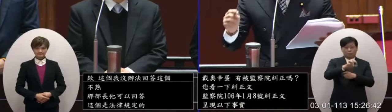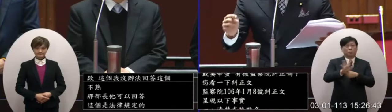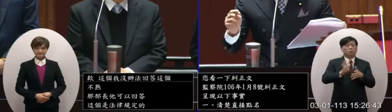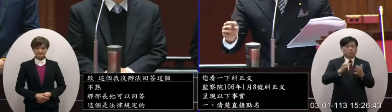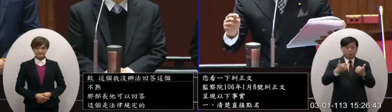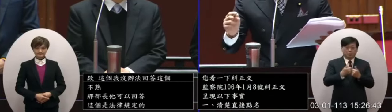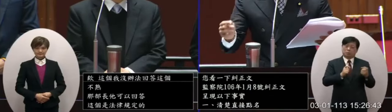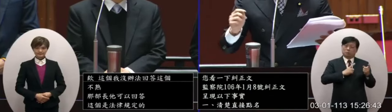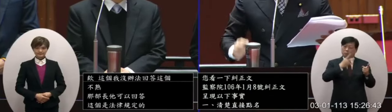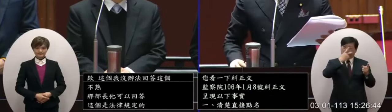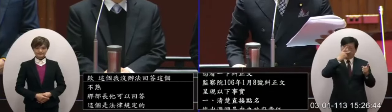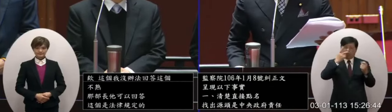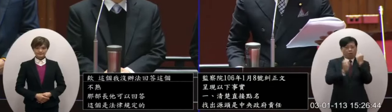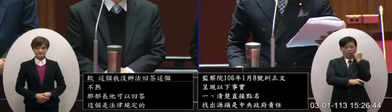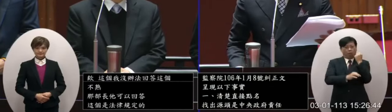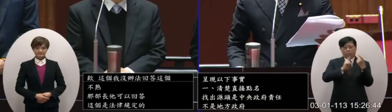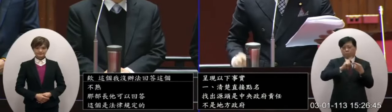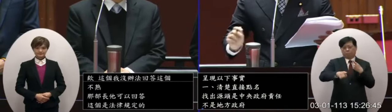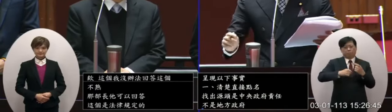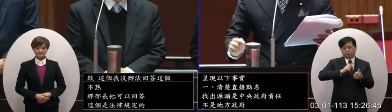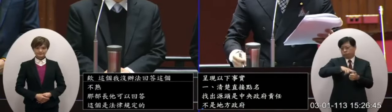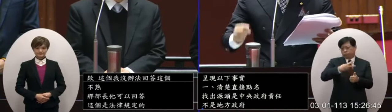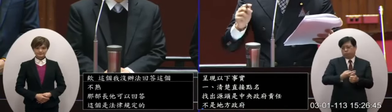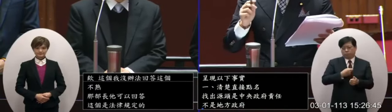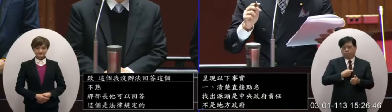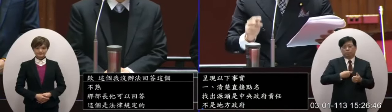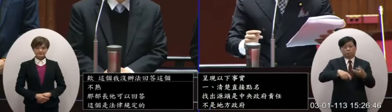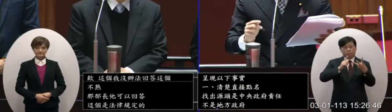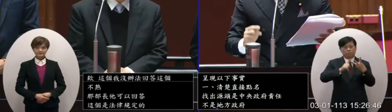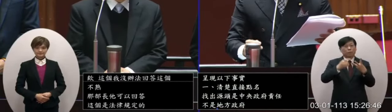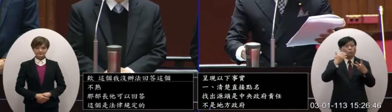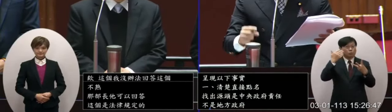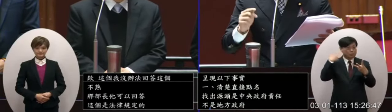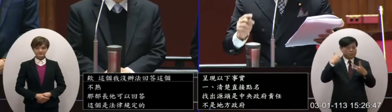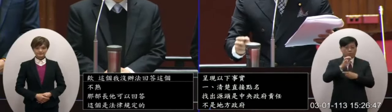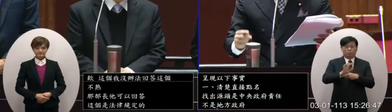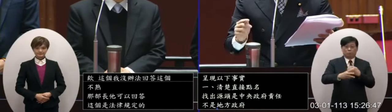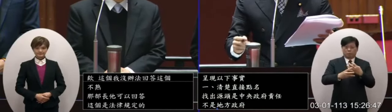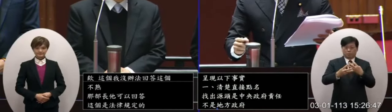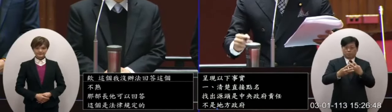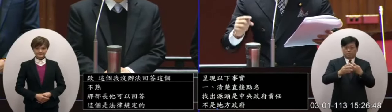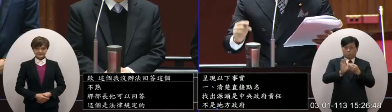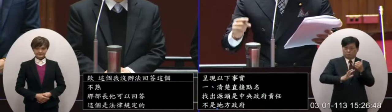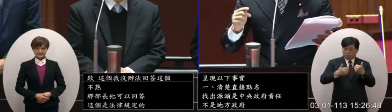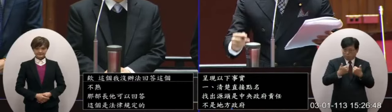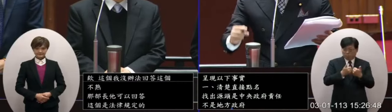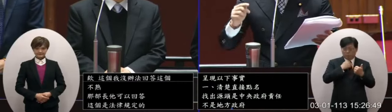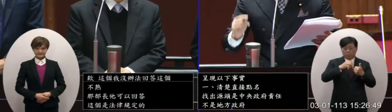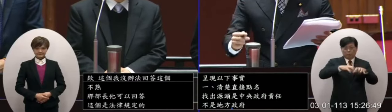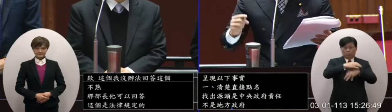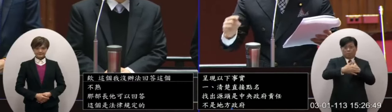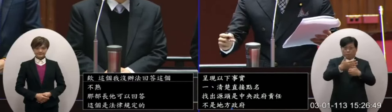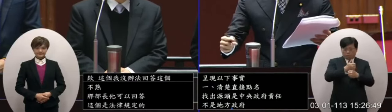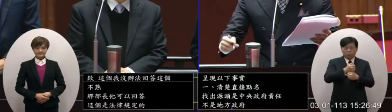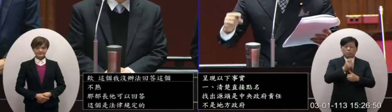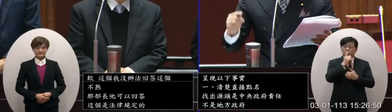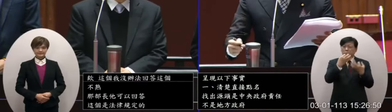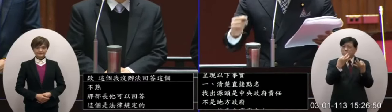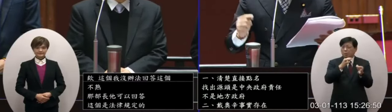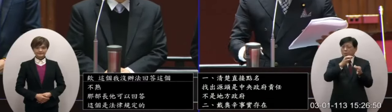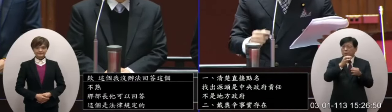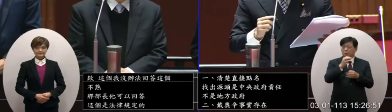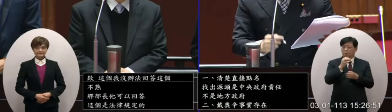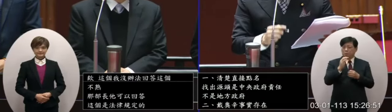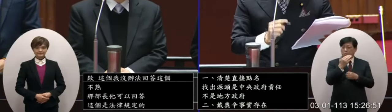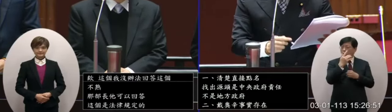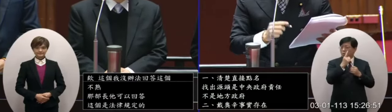于行政业务的践行；三、若当时的农委会或环保署将此视为单一事件，仅